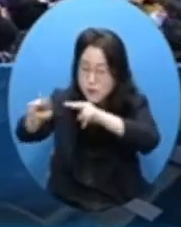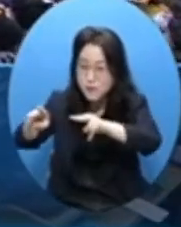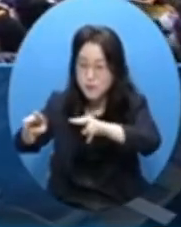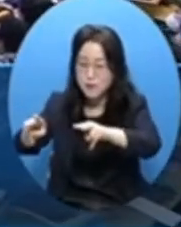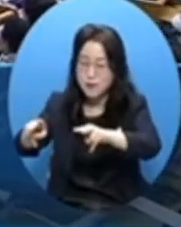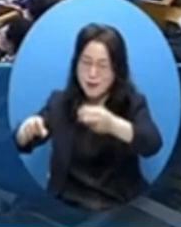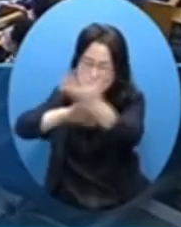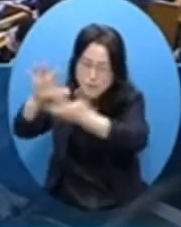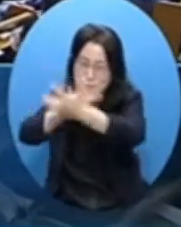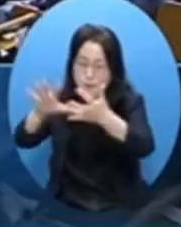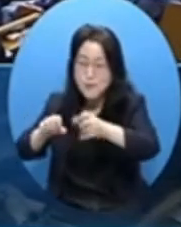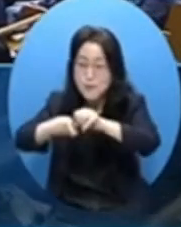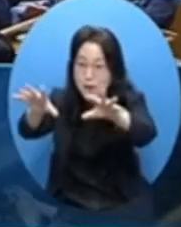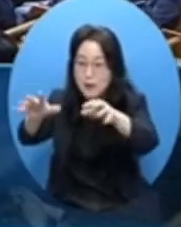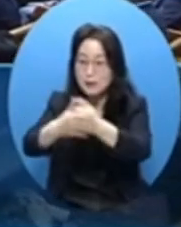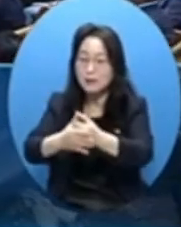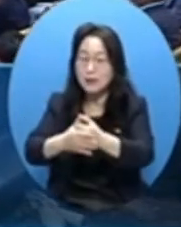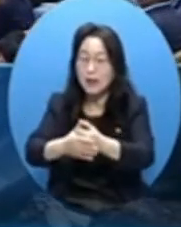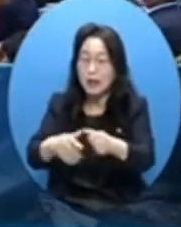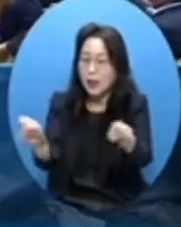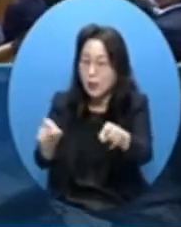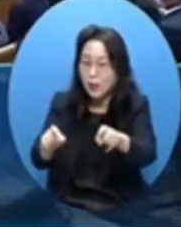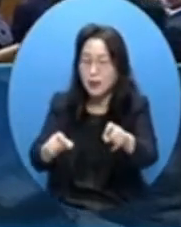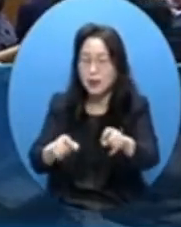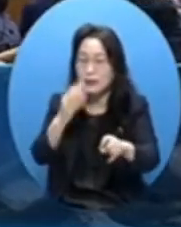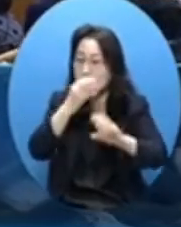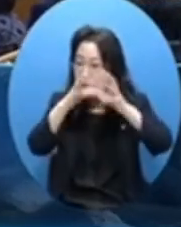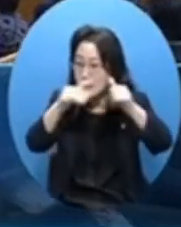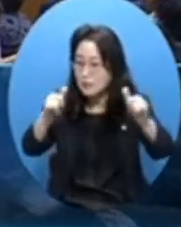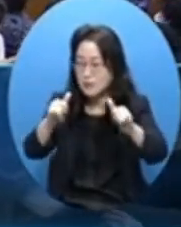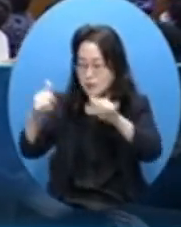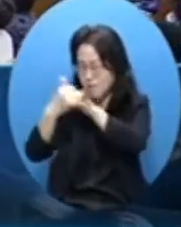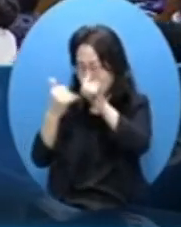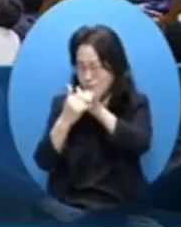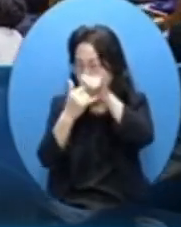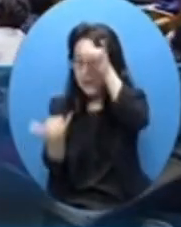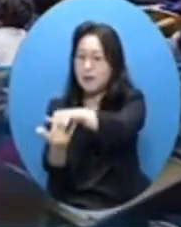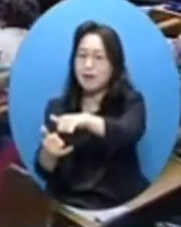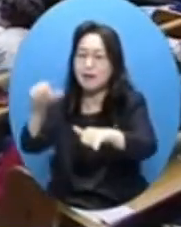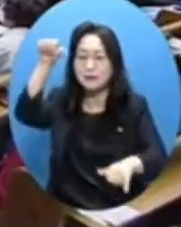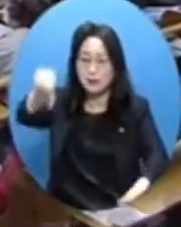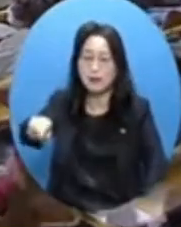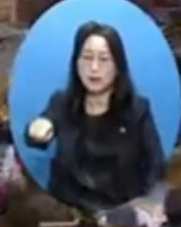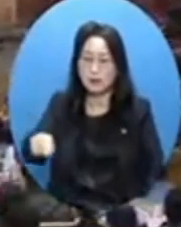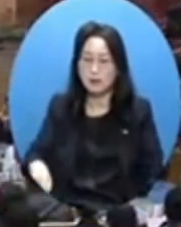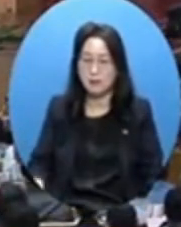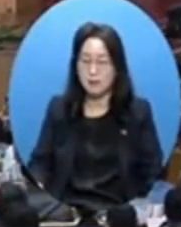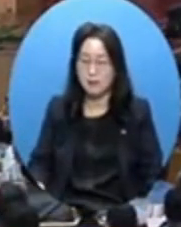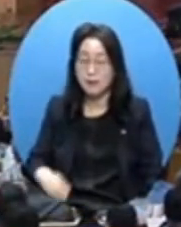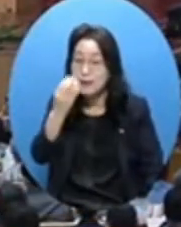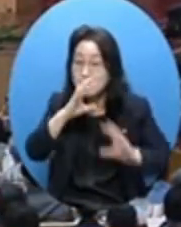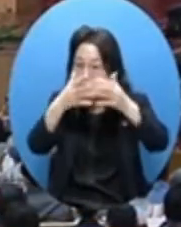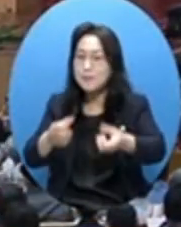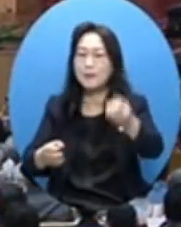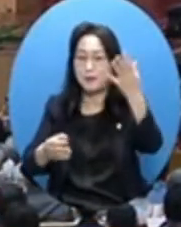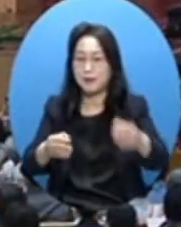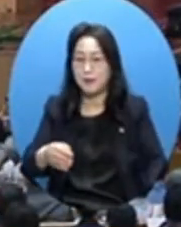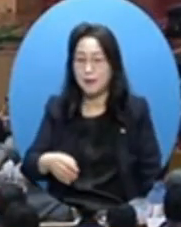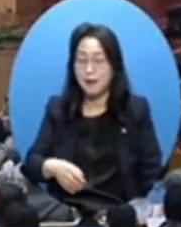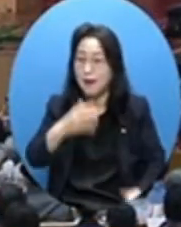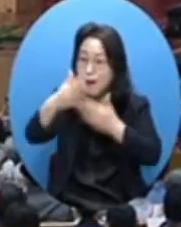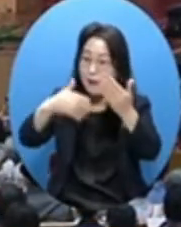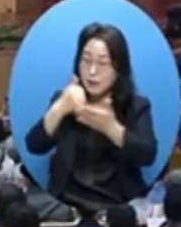하시니 그들이 이 사람 앞 이스라엘 앞에 패한 지라 그들이 고개 왔지만 하나님께서 저들을